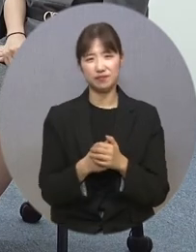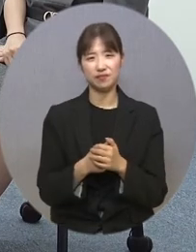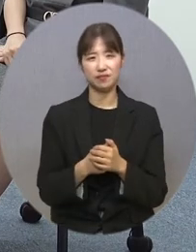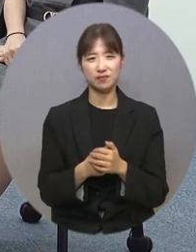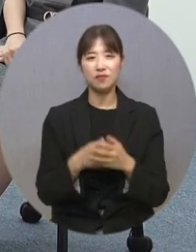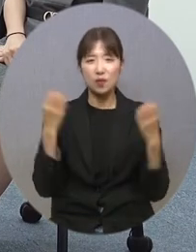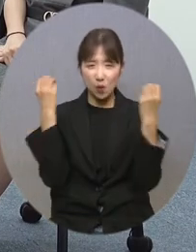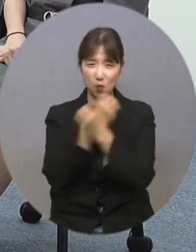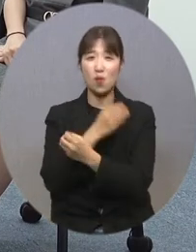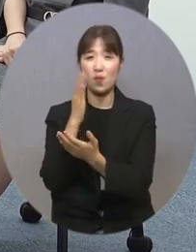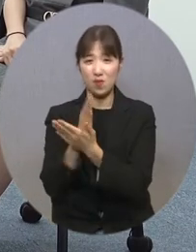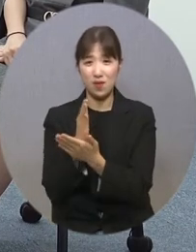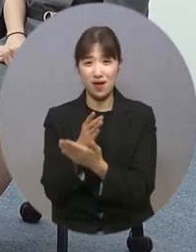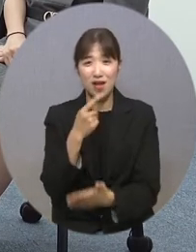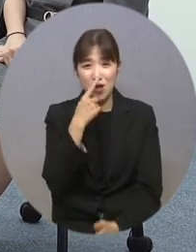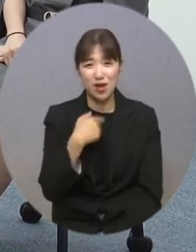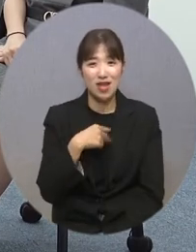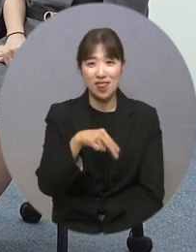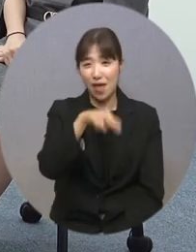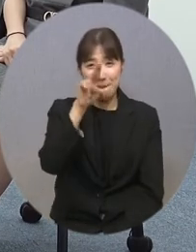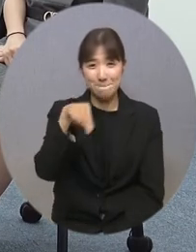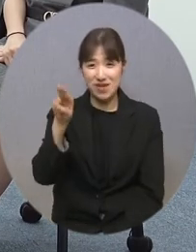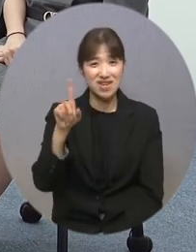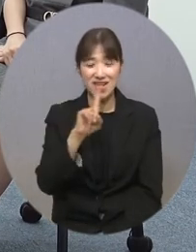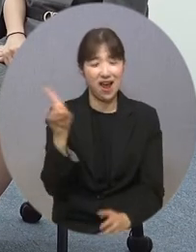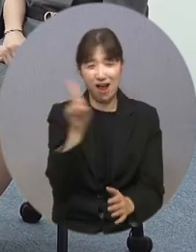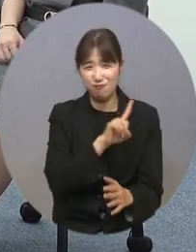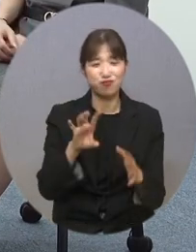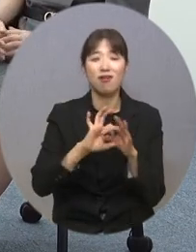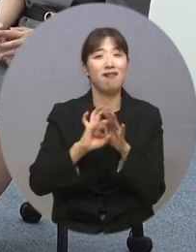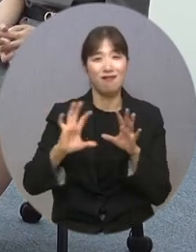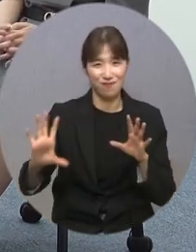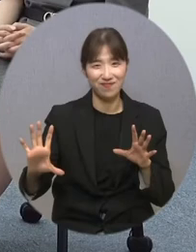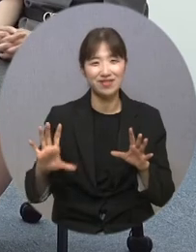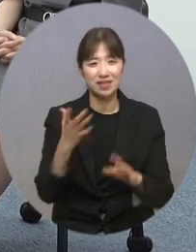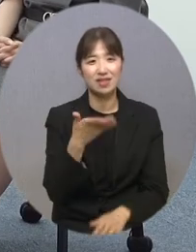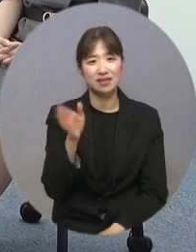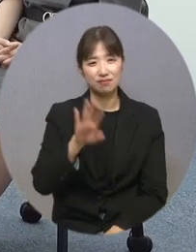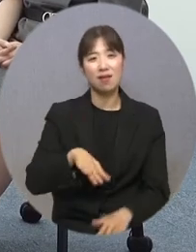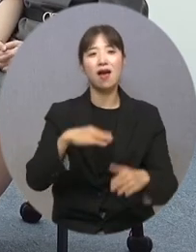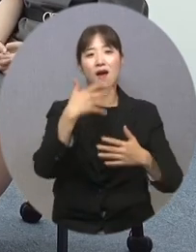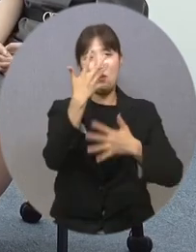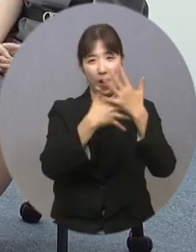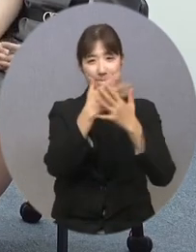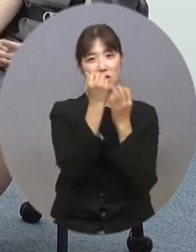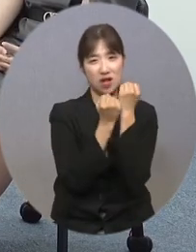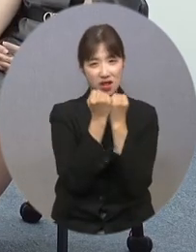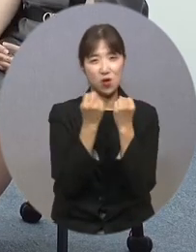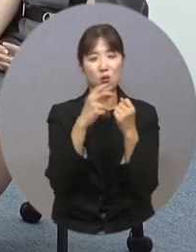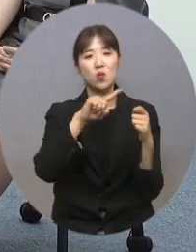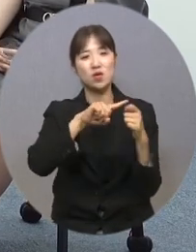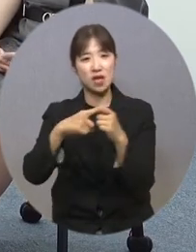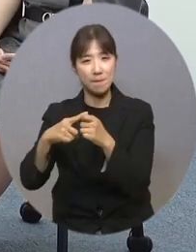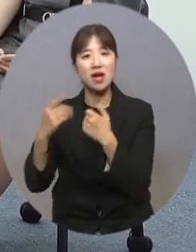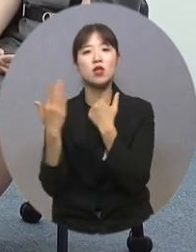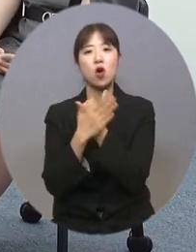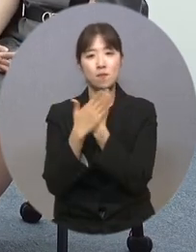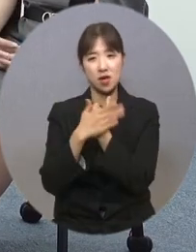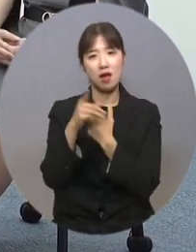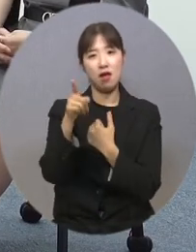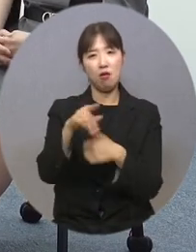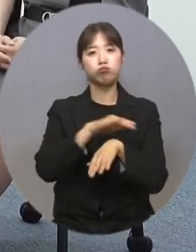맛있는게 넷플릭스 란 소리를 아무 관계가 없는데 어화 면에서 리나 우리 자막 서비스가 기본적으로